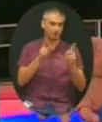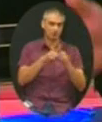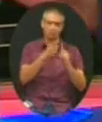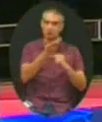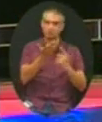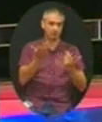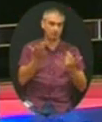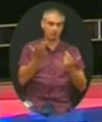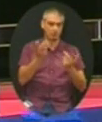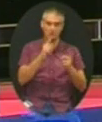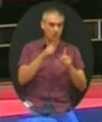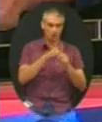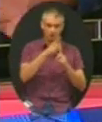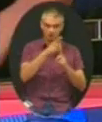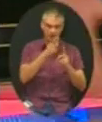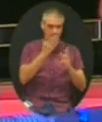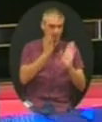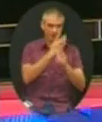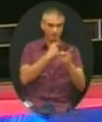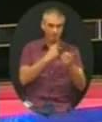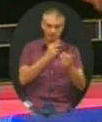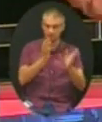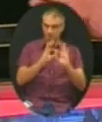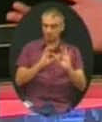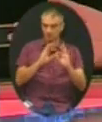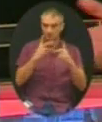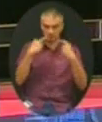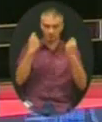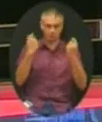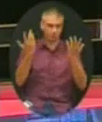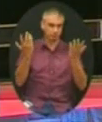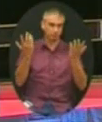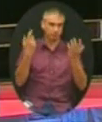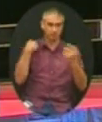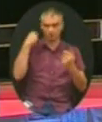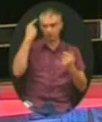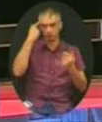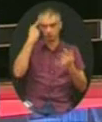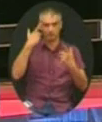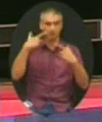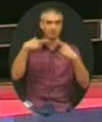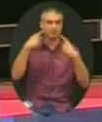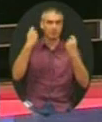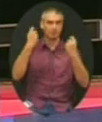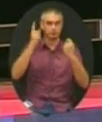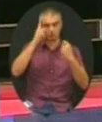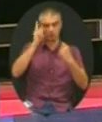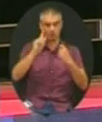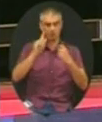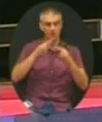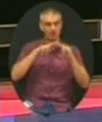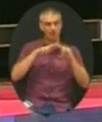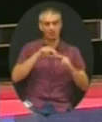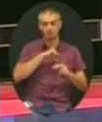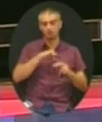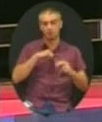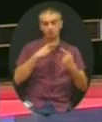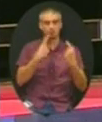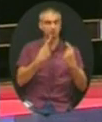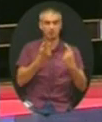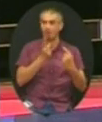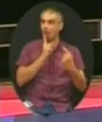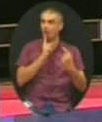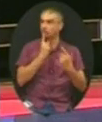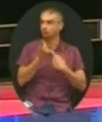כאלה. לא כאלה, אני מתכוון מחבלים, אלא בכלל לתרבות וכו'. אני חושב שתרבות שלא יודעת לשרוד בעצמה, כלומר, אין